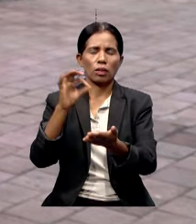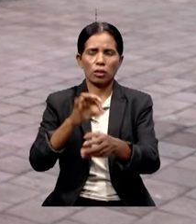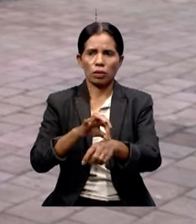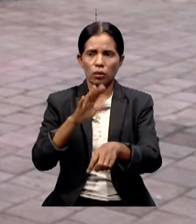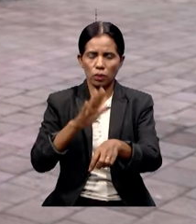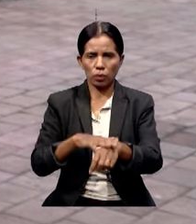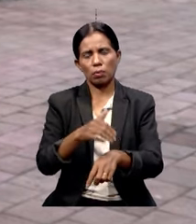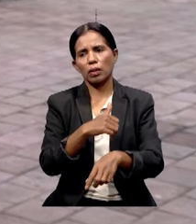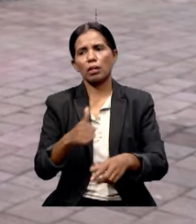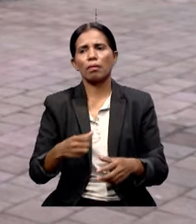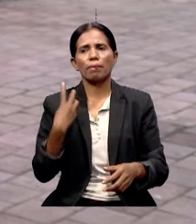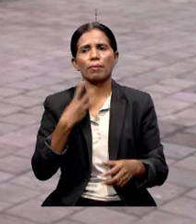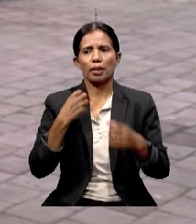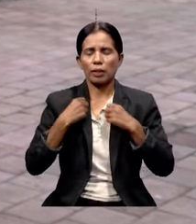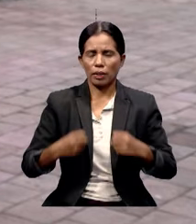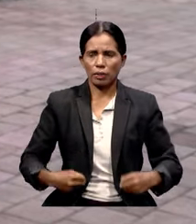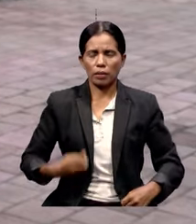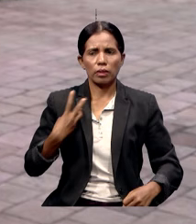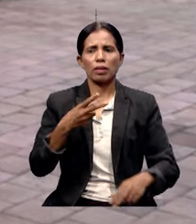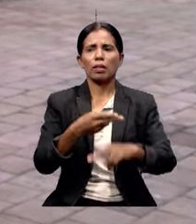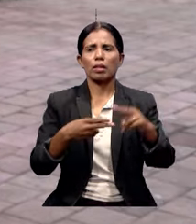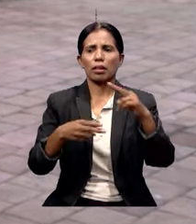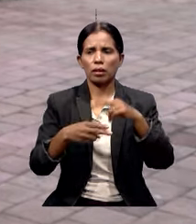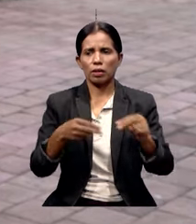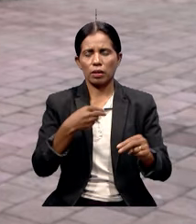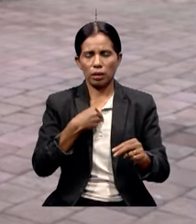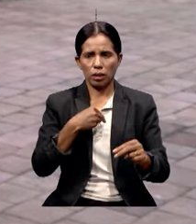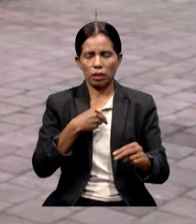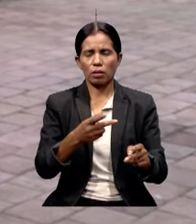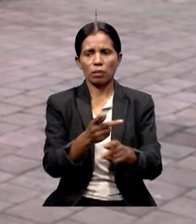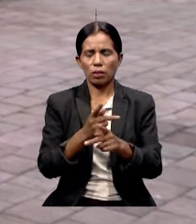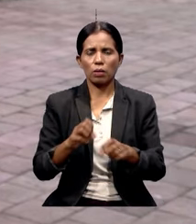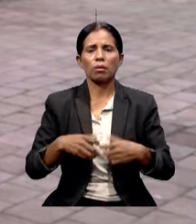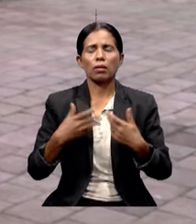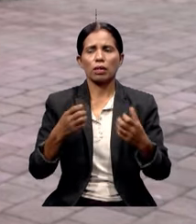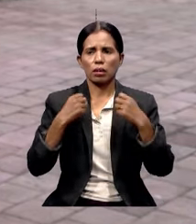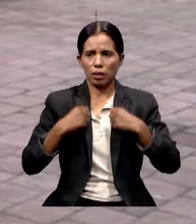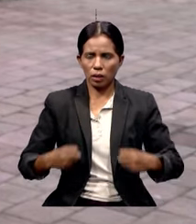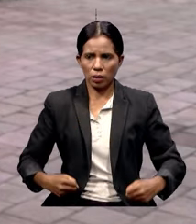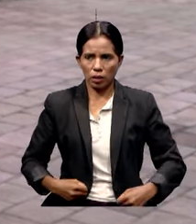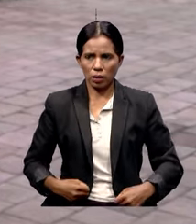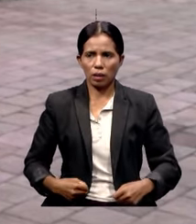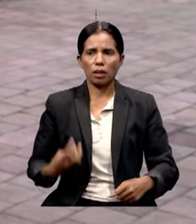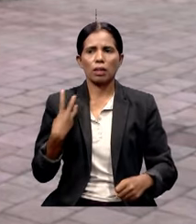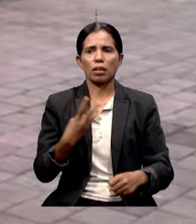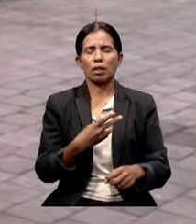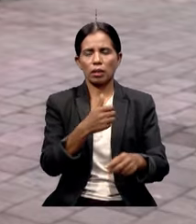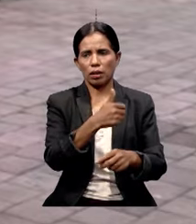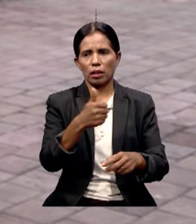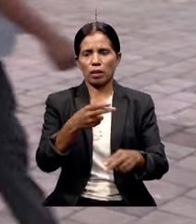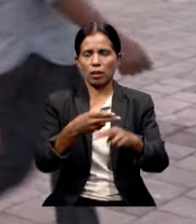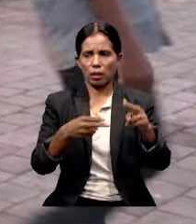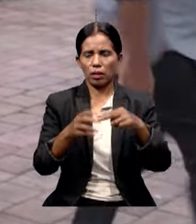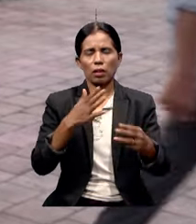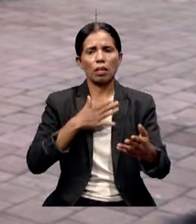selo anta se teren saúde teni liman rasik na ing nemos ten ke protege o insa saúde direct ni liman ha